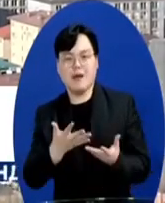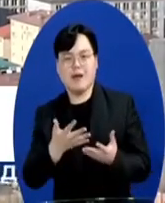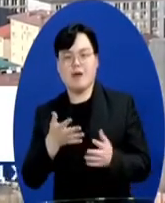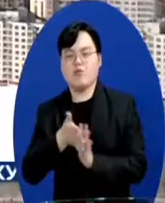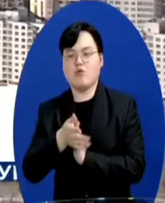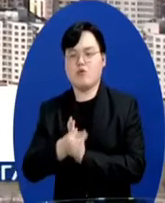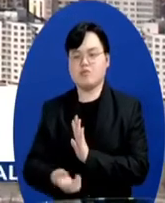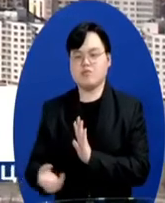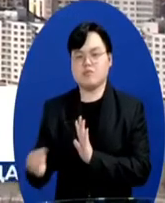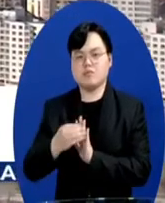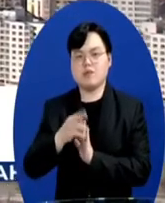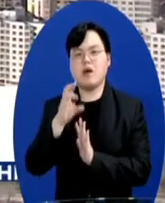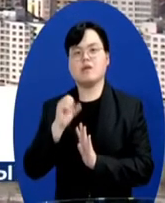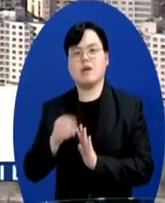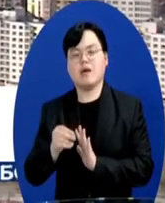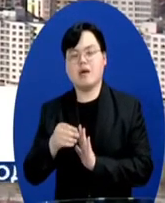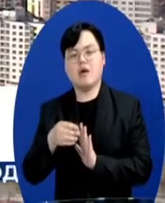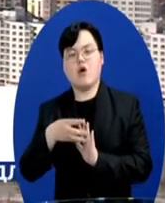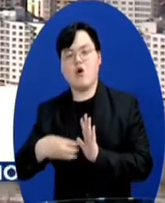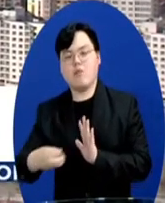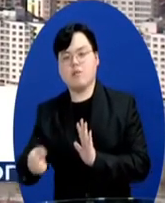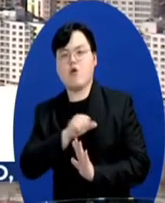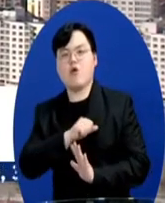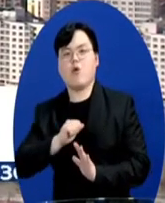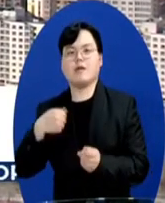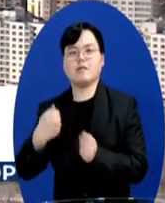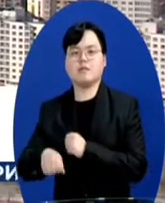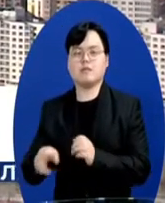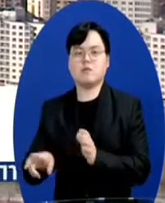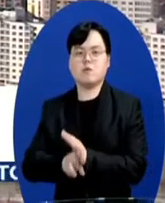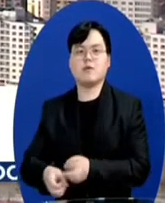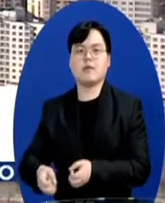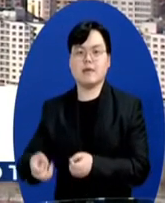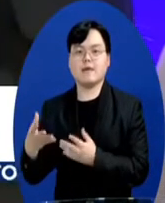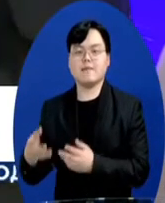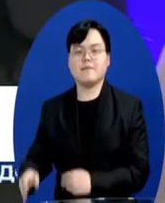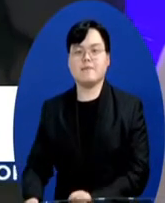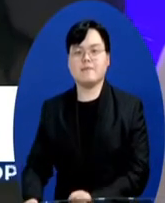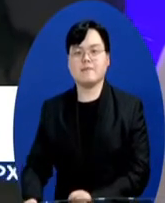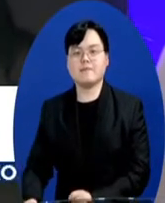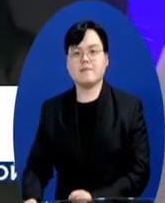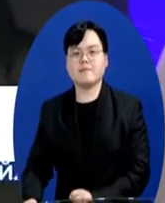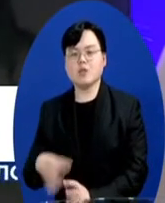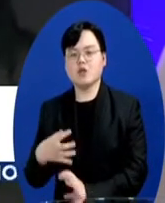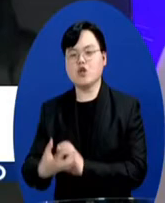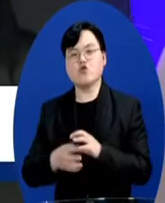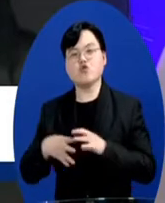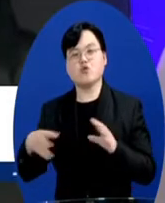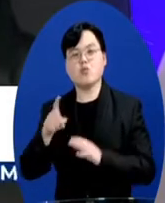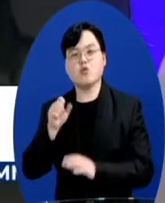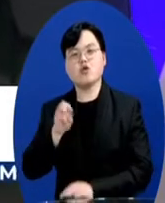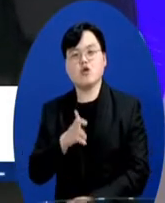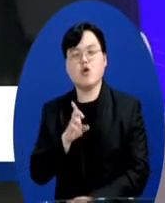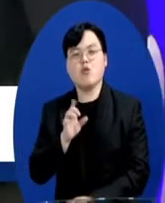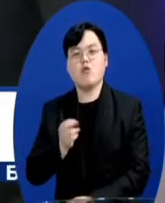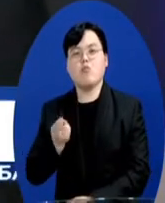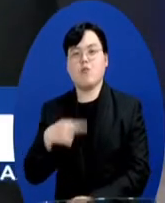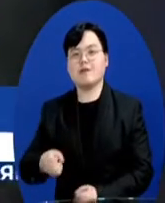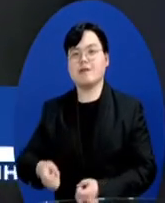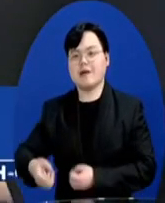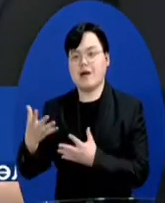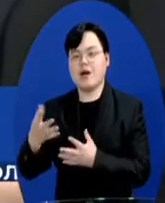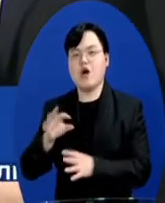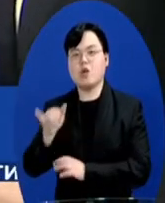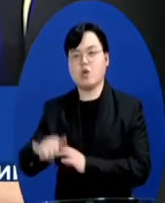төсөвт буцаан төвлөрүүлдэг байсан зарим хөрөнгийг захиран зарцуулах боломжтой болсон байна. Дэлхийн томоотууд бонд гаргадаг. Бонд гаргах одоо тэр олон